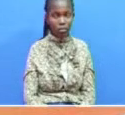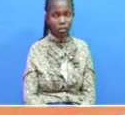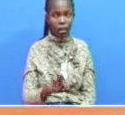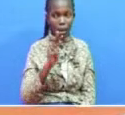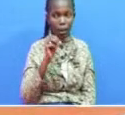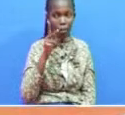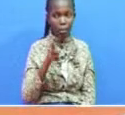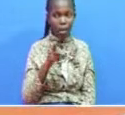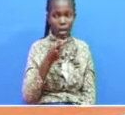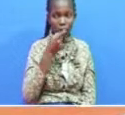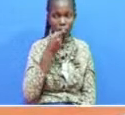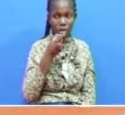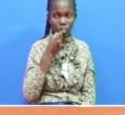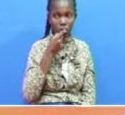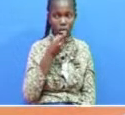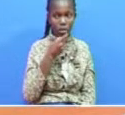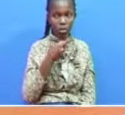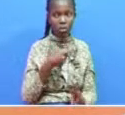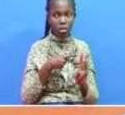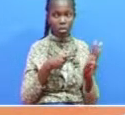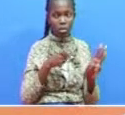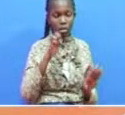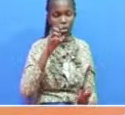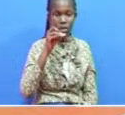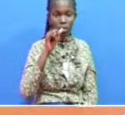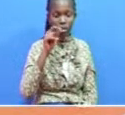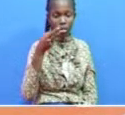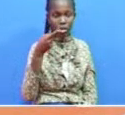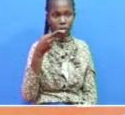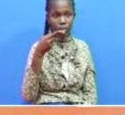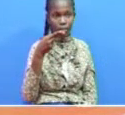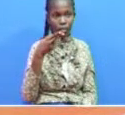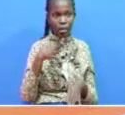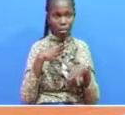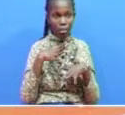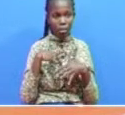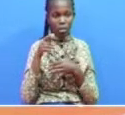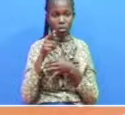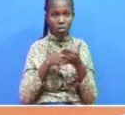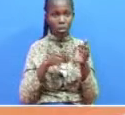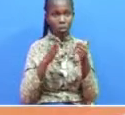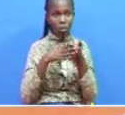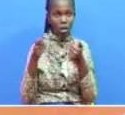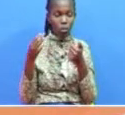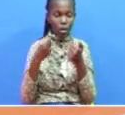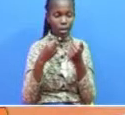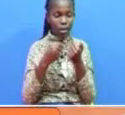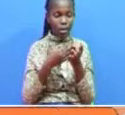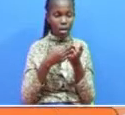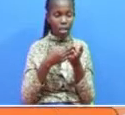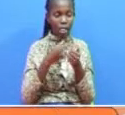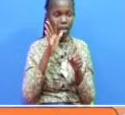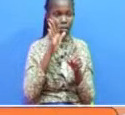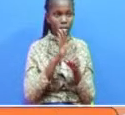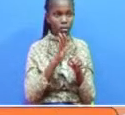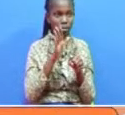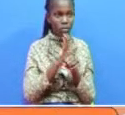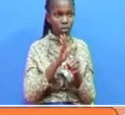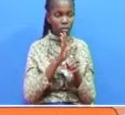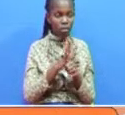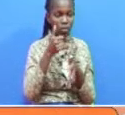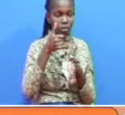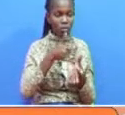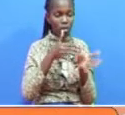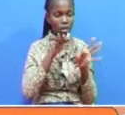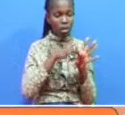Muhumbe wakituita udhuloni wasua idhivethi nyenze ni wamakulia inendhi matuku kenda kwe yumilia kwa wingi na kwekoni hana iseso